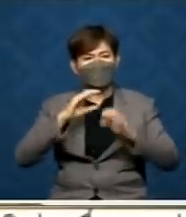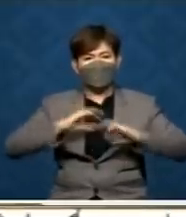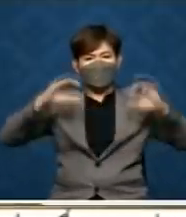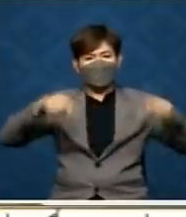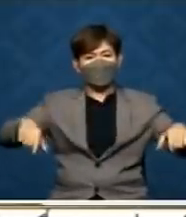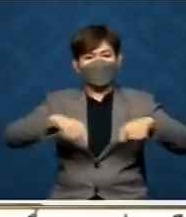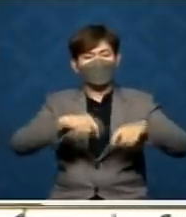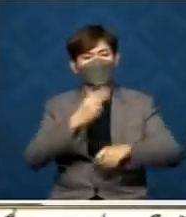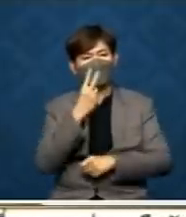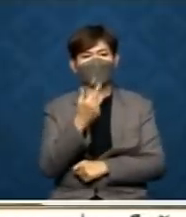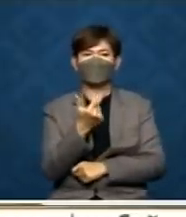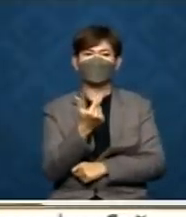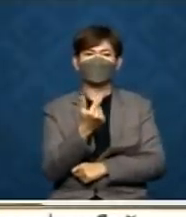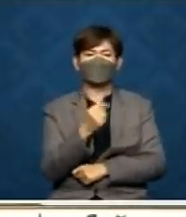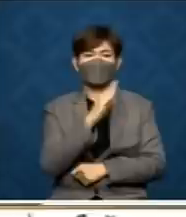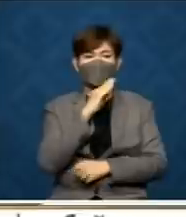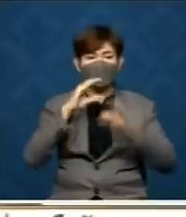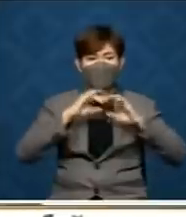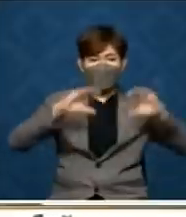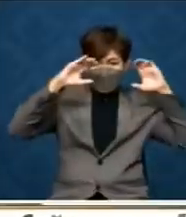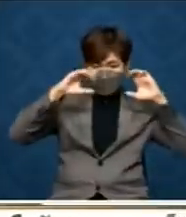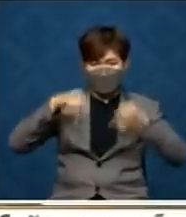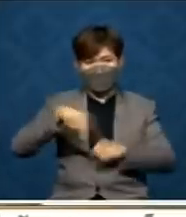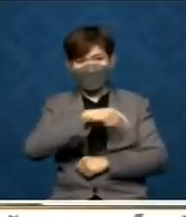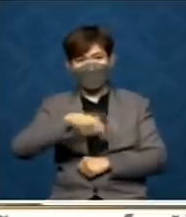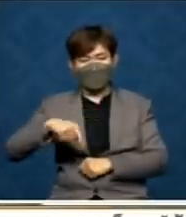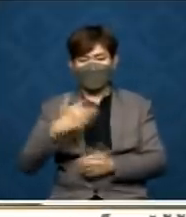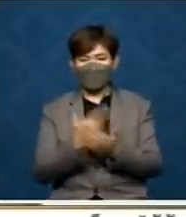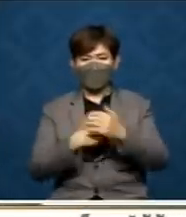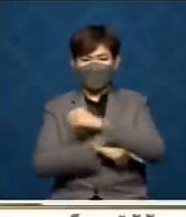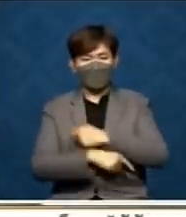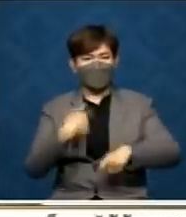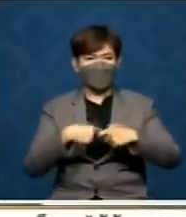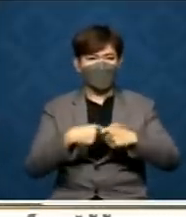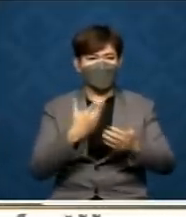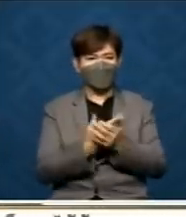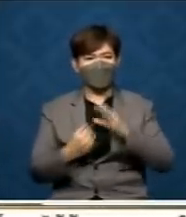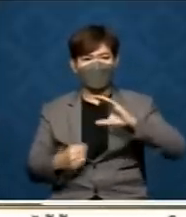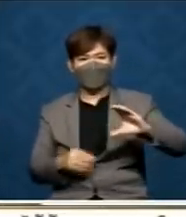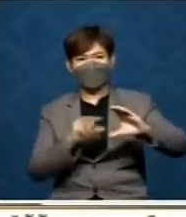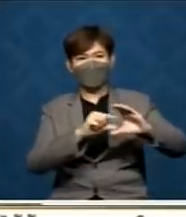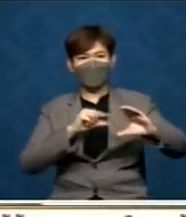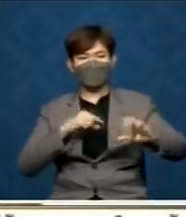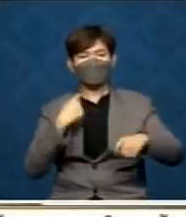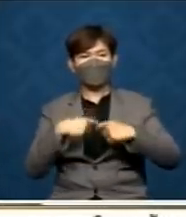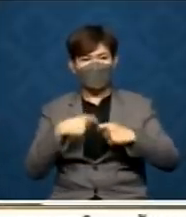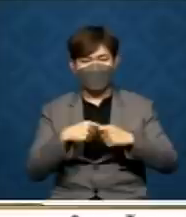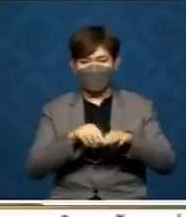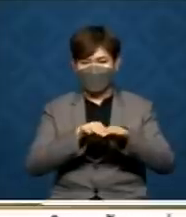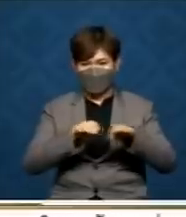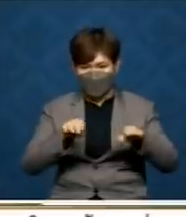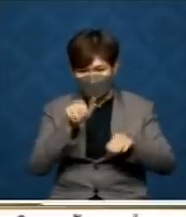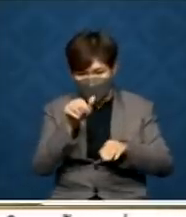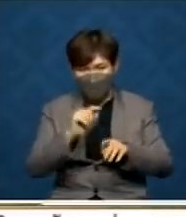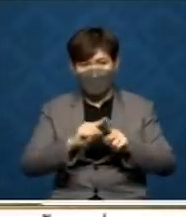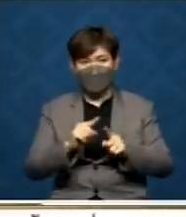ดีนะคะรัฐบาลซื้อต่อราชสีห์ 1โกงยากหาเงินทอนยากแล้วมาตรฐานสูงแต่ถ้าบอกชื่อ